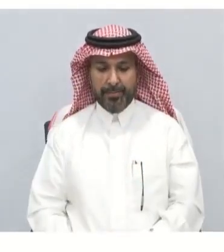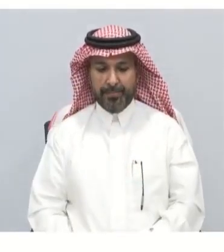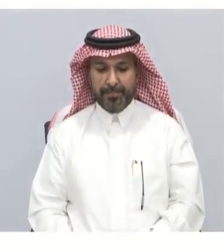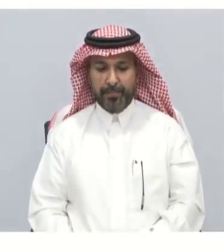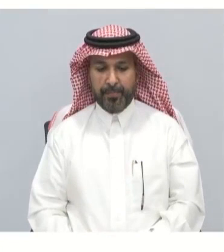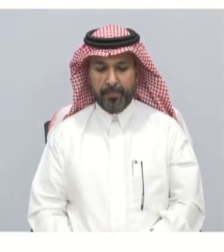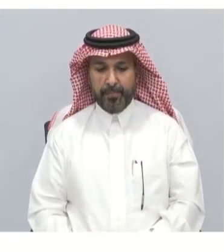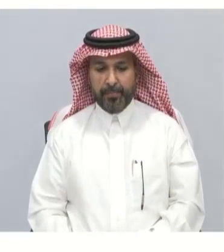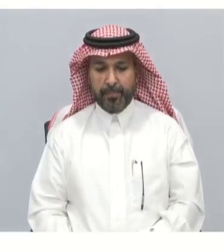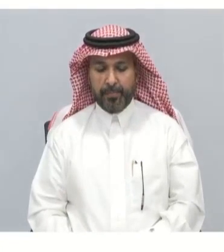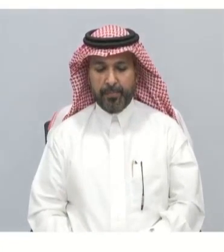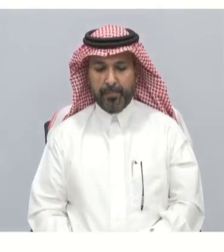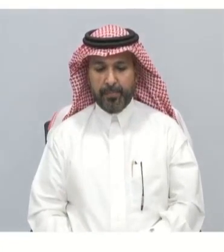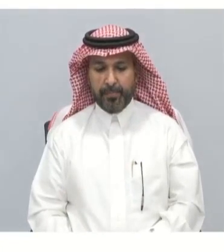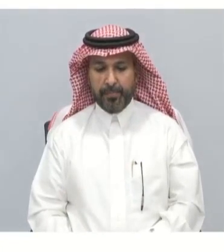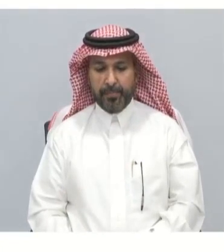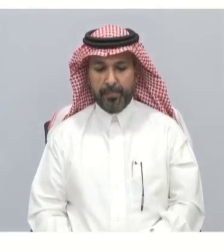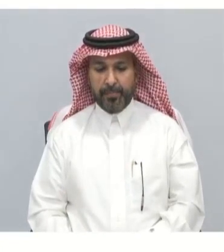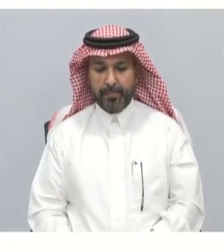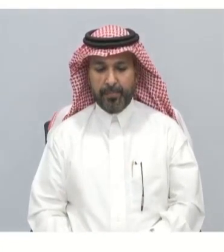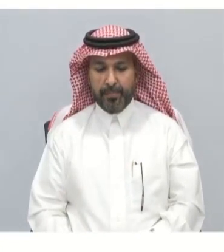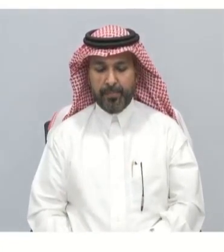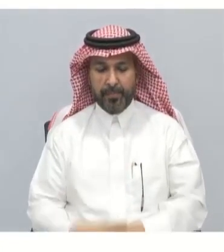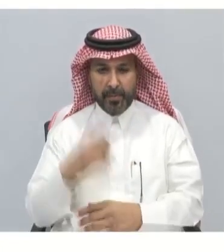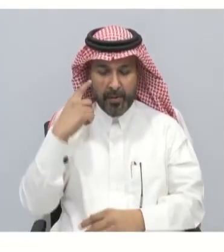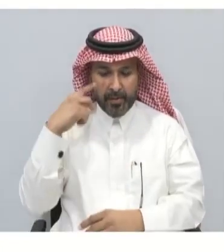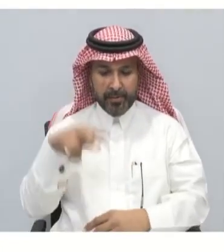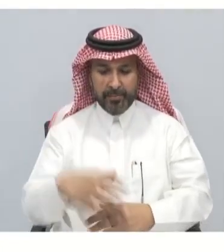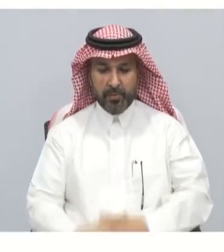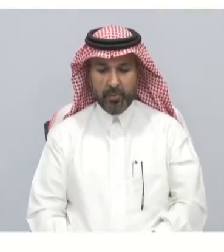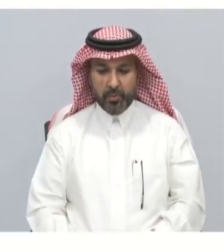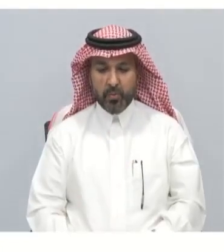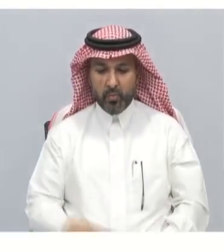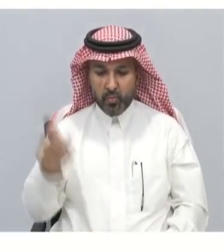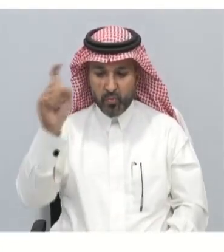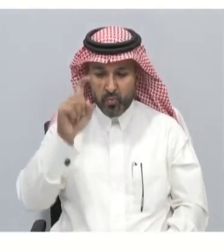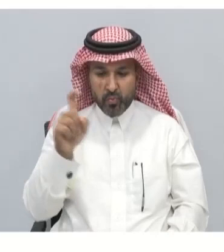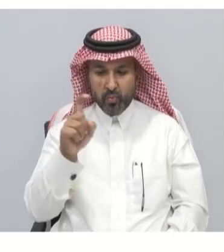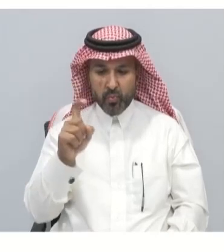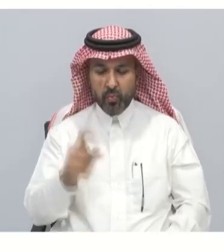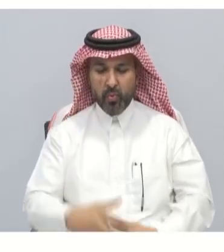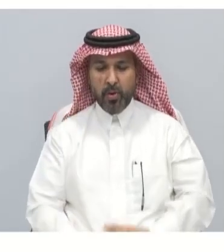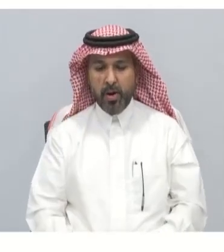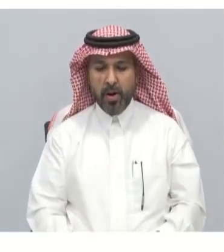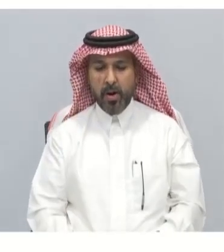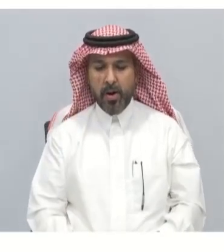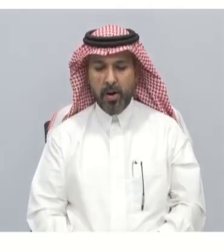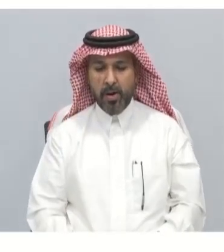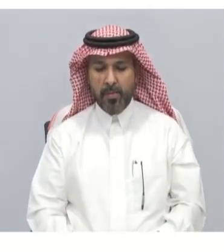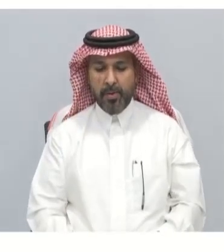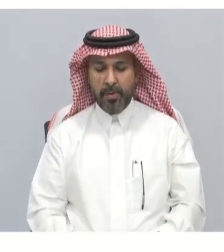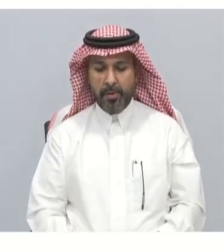32 قدم وعرضه 20 قدما نخطط راح ننشئ